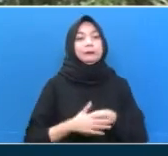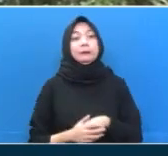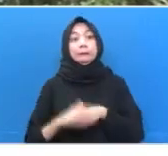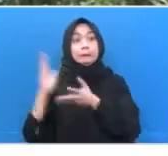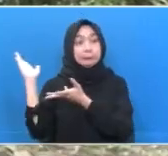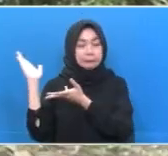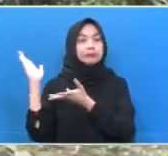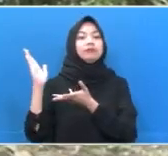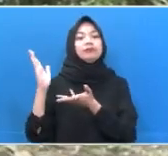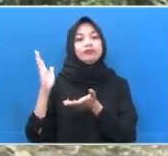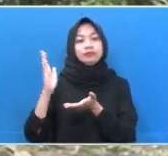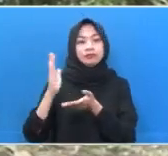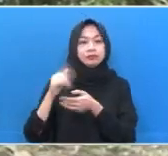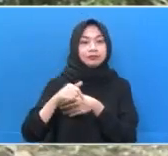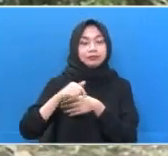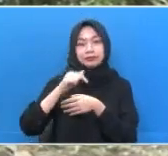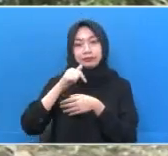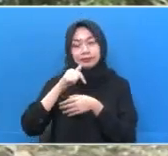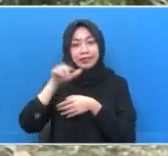saudara, beberapa waktu lalu